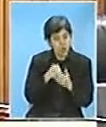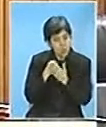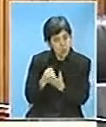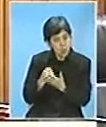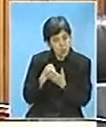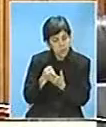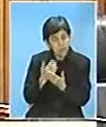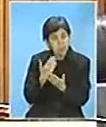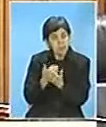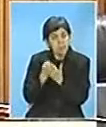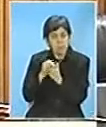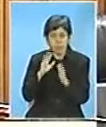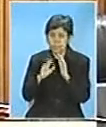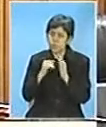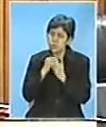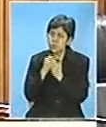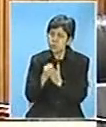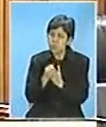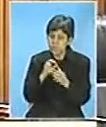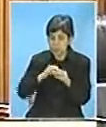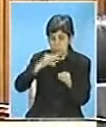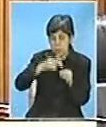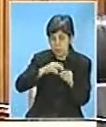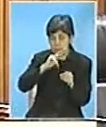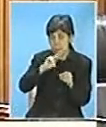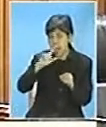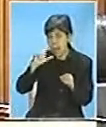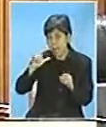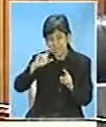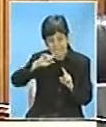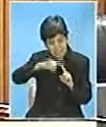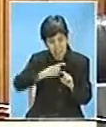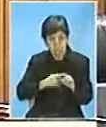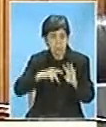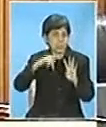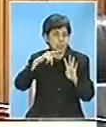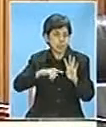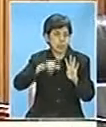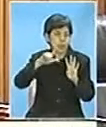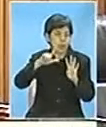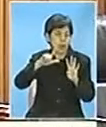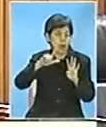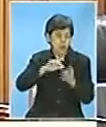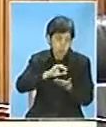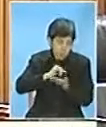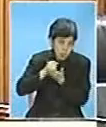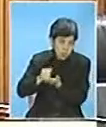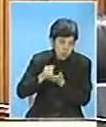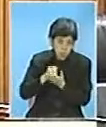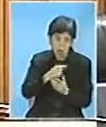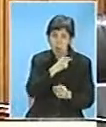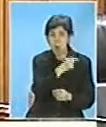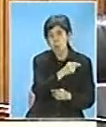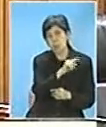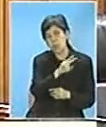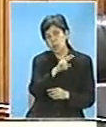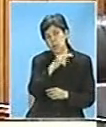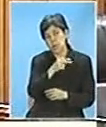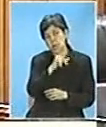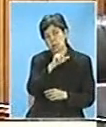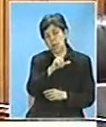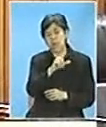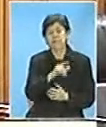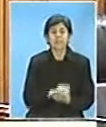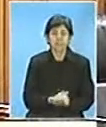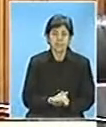ยอยู่ที่ต้องเข้าไปชดเชยในส่วน LPG เนี่ยประมาณเดือนประมาณ 4,000 ล้านแล้วกองทุนติดลบอยู่ 20,000 ล้านนี่นะครับผมขอเ